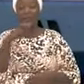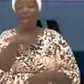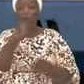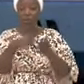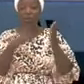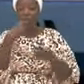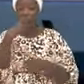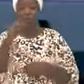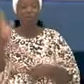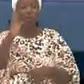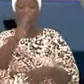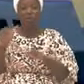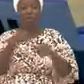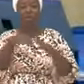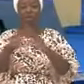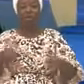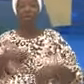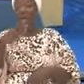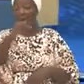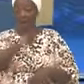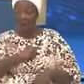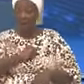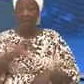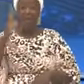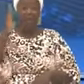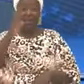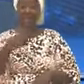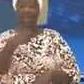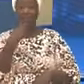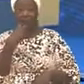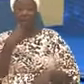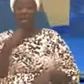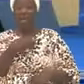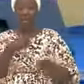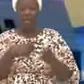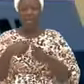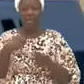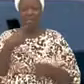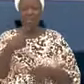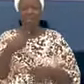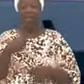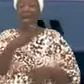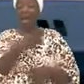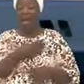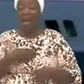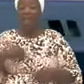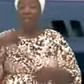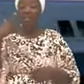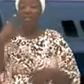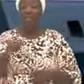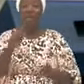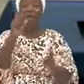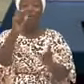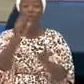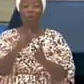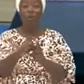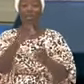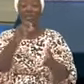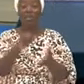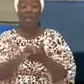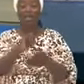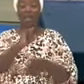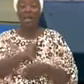vie ta mois les télés je parlerai ce que je dirai